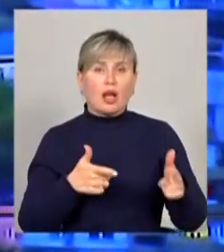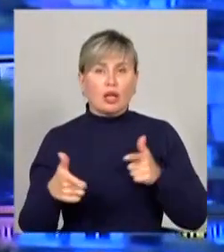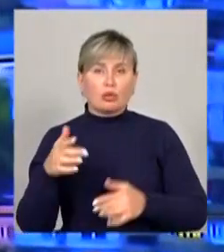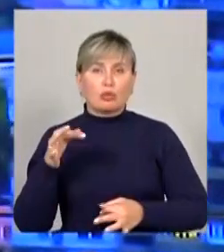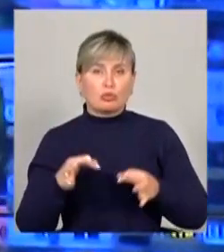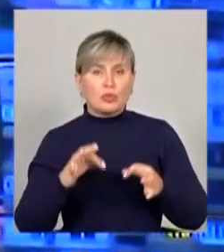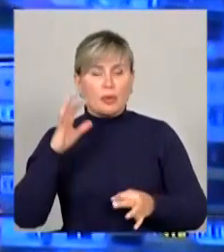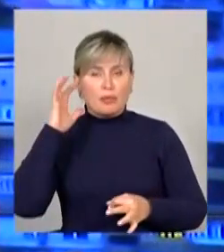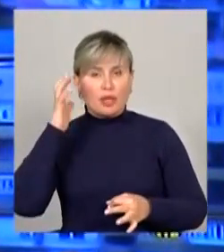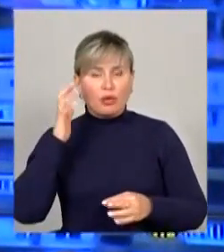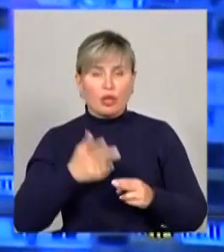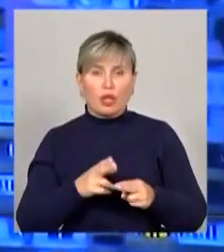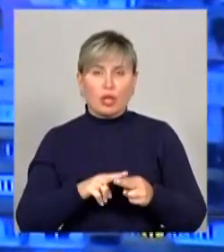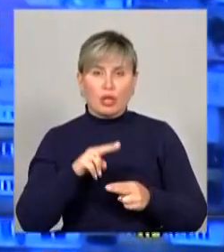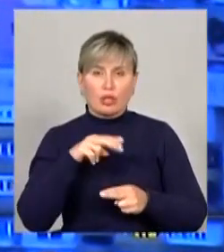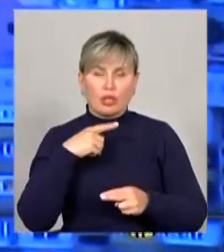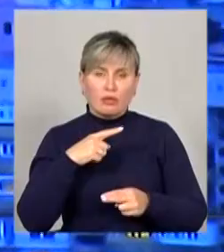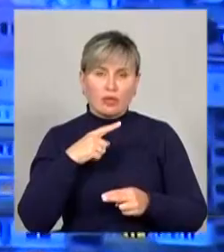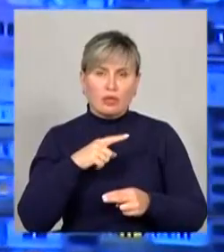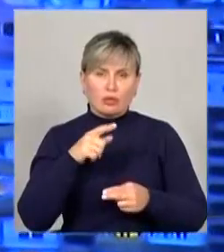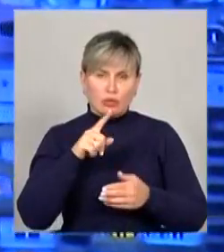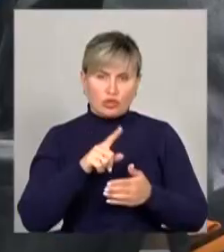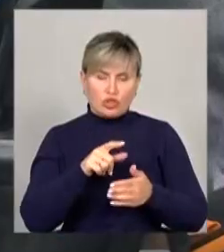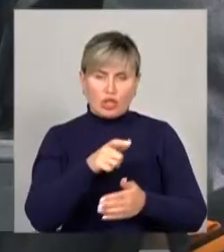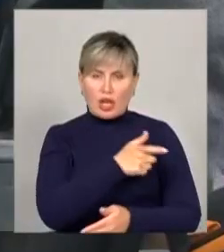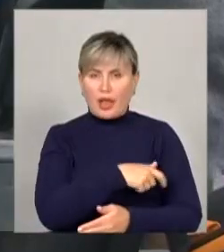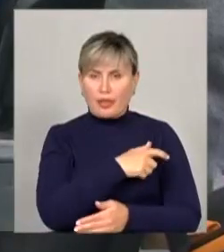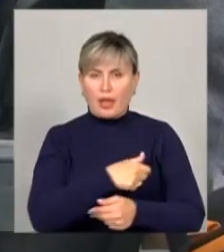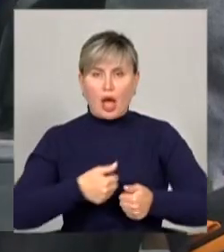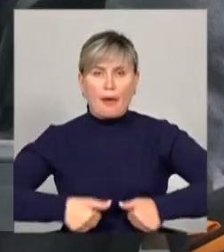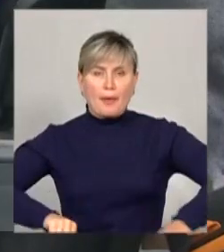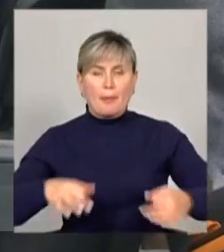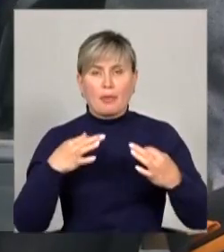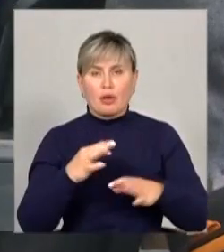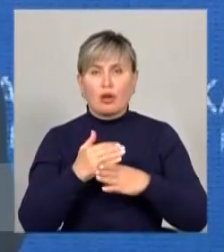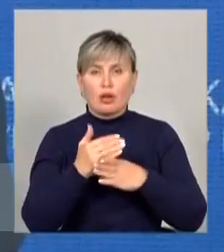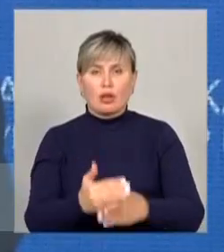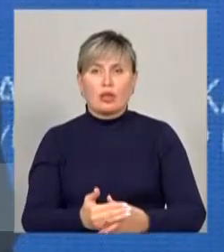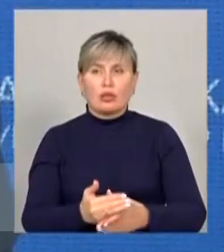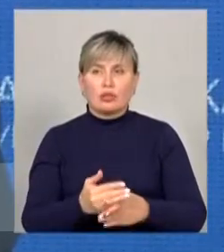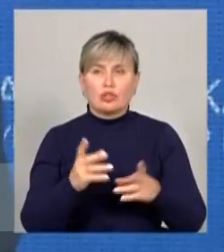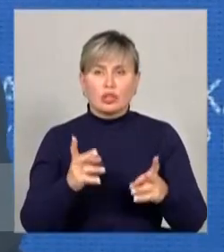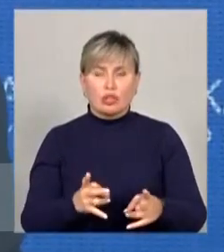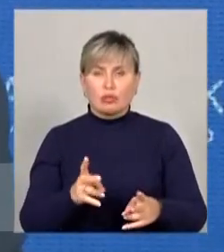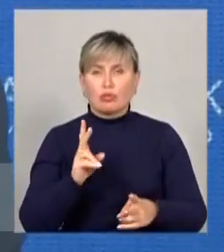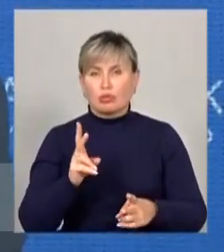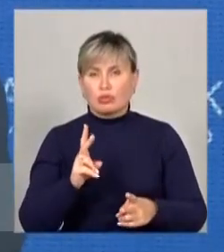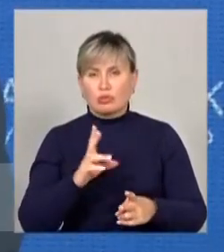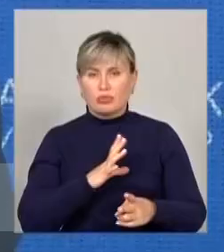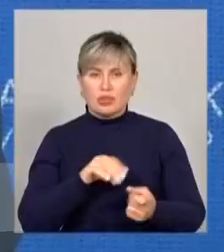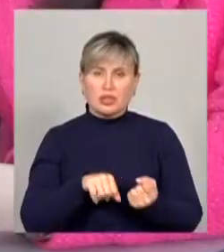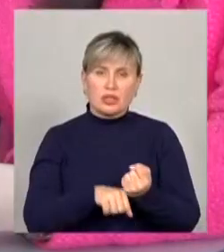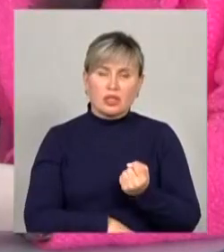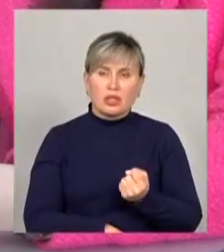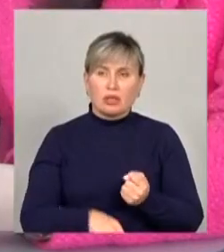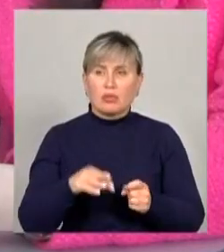судебных психологов. Это уверенные члены нацкомиссии по делам женщин позволит оказать помощь жертвам сексуального насилия. По словам специалистов,